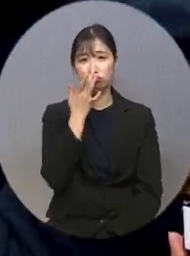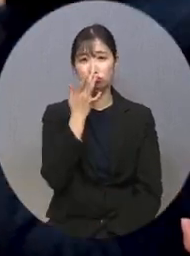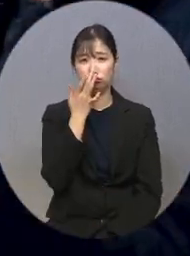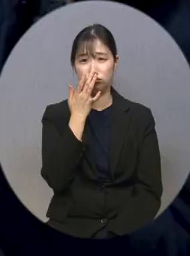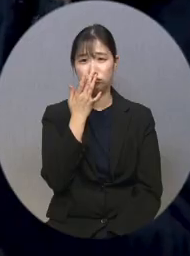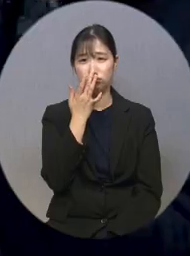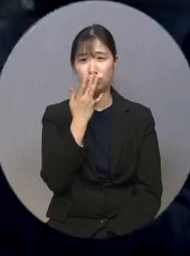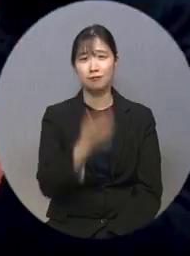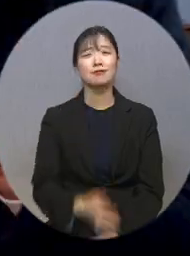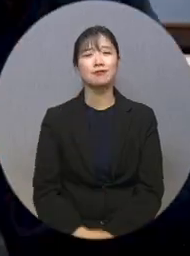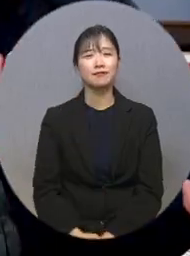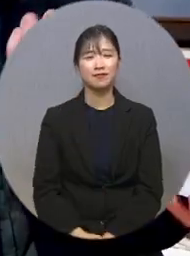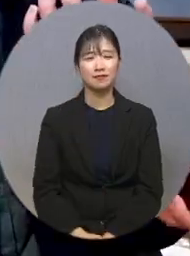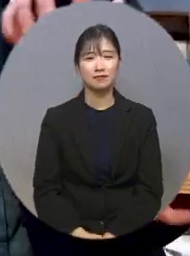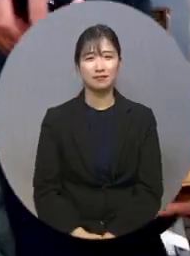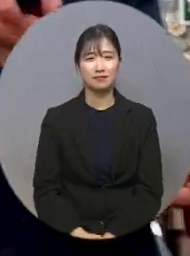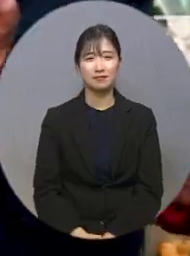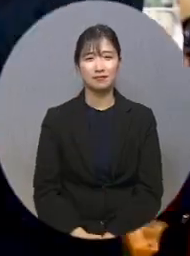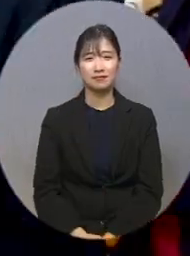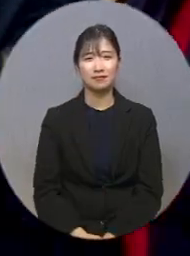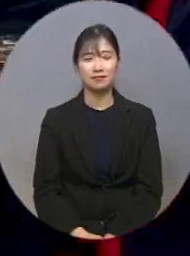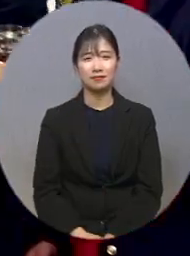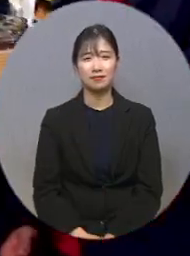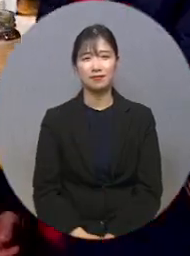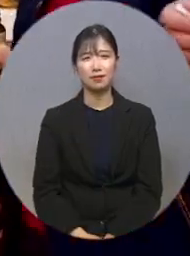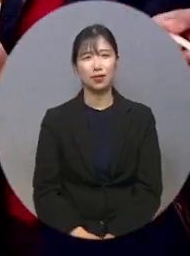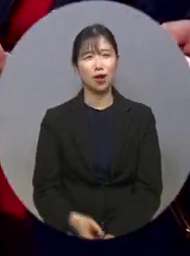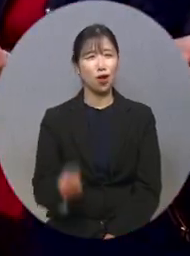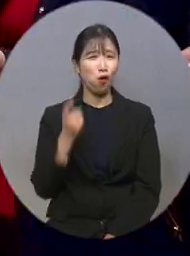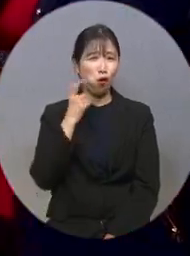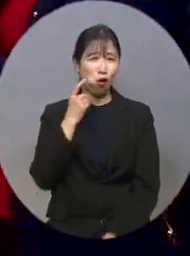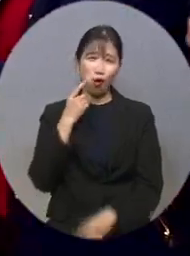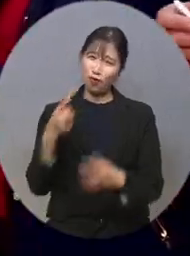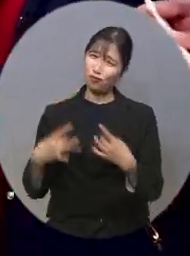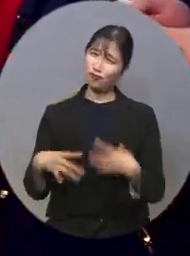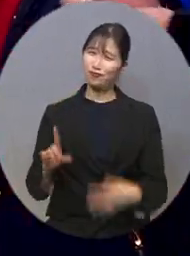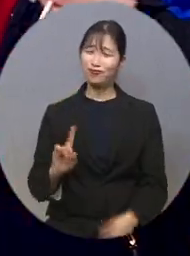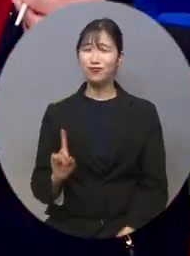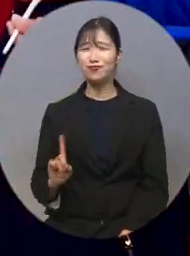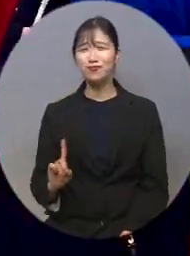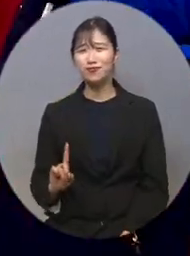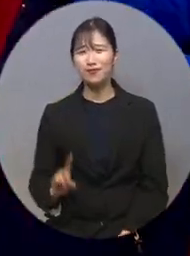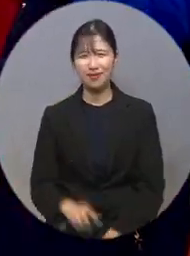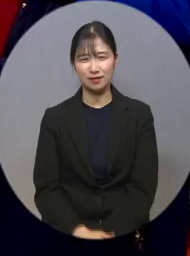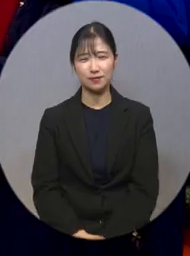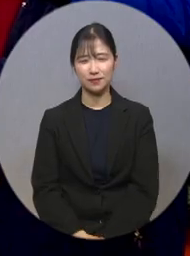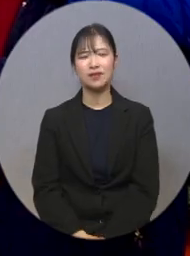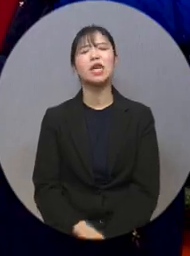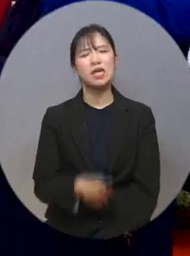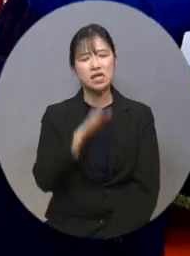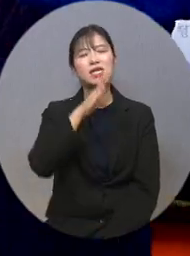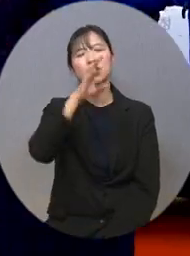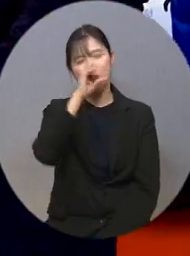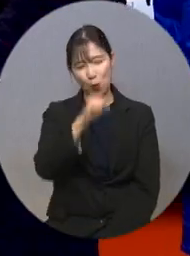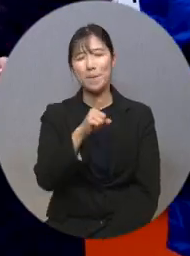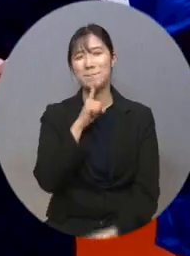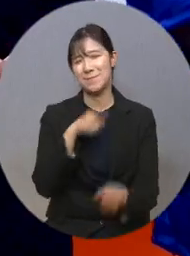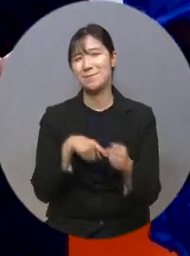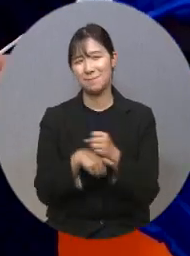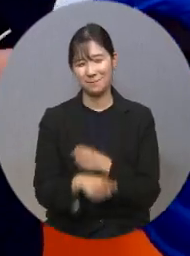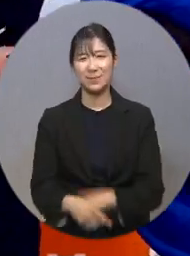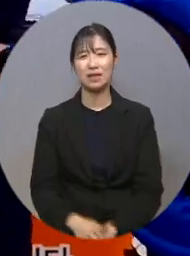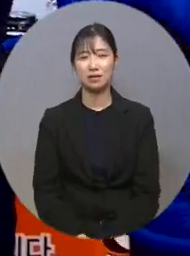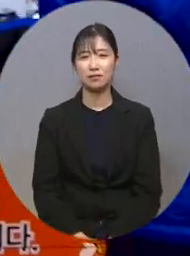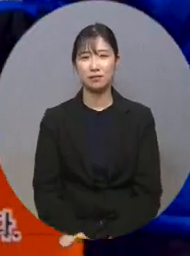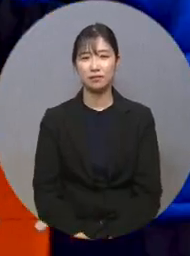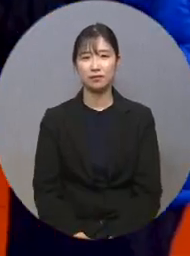그냥 왔어. 아니 이거 약장수예요? 왜 갑자기 나한테 자 그만큼 좋다는 뜻이에요. 그만큼